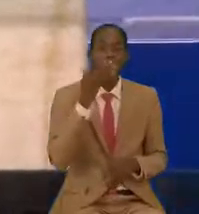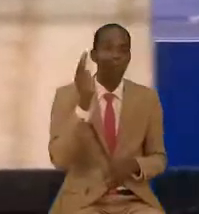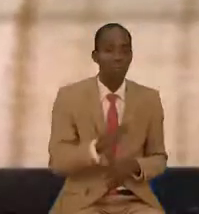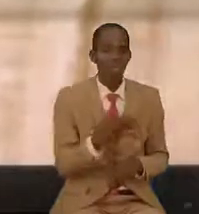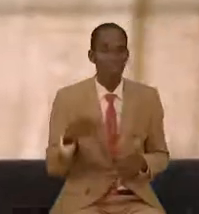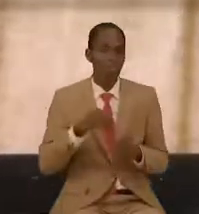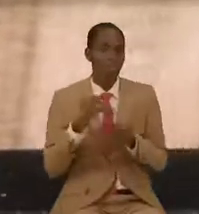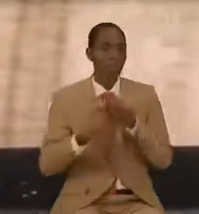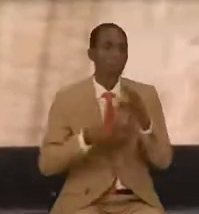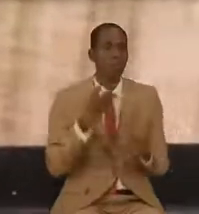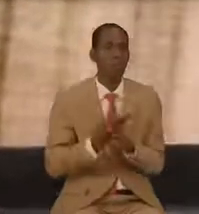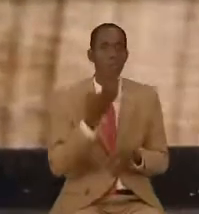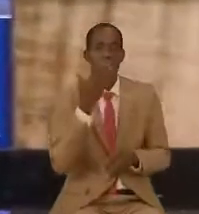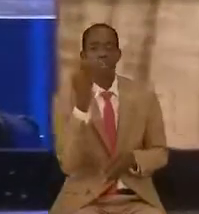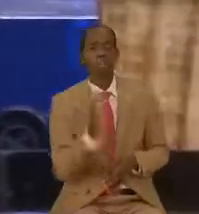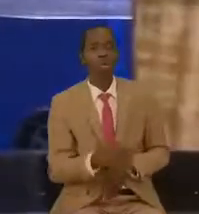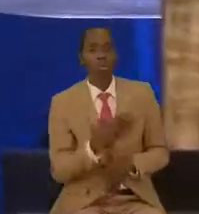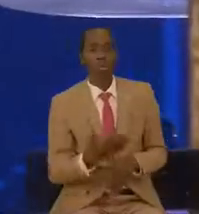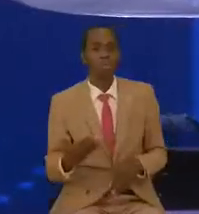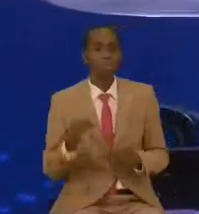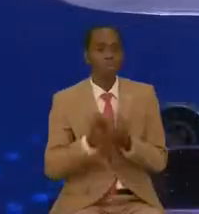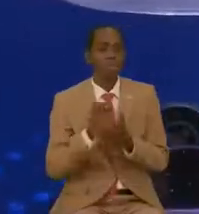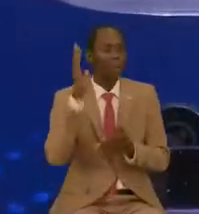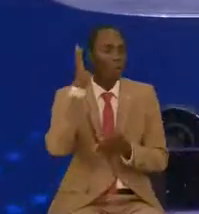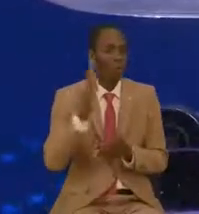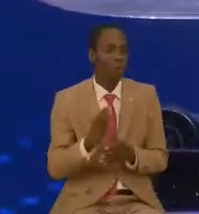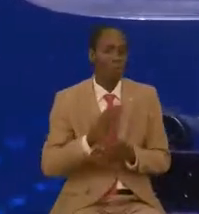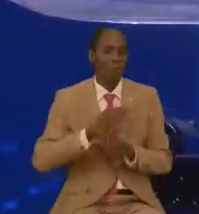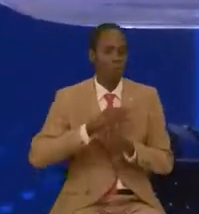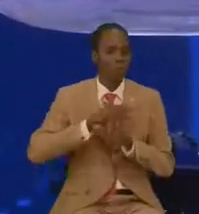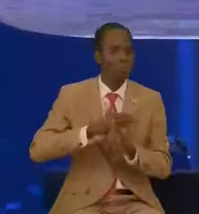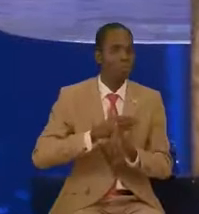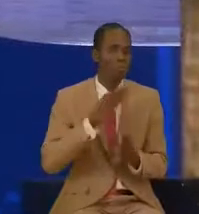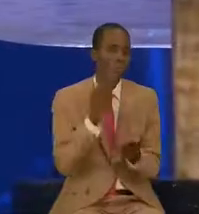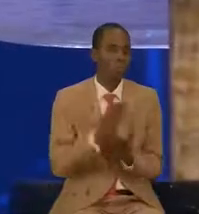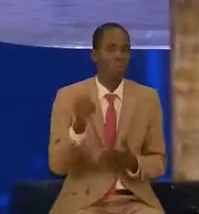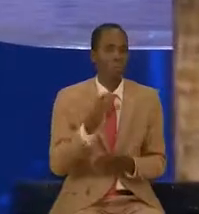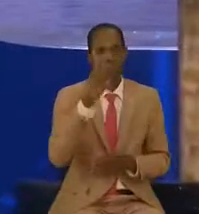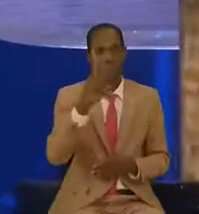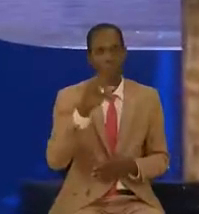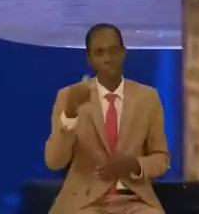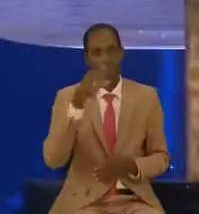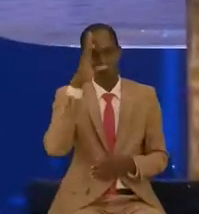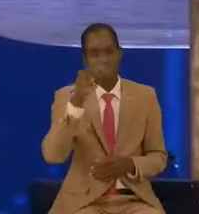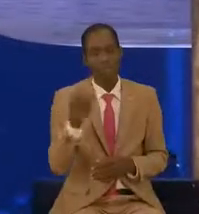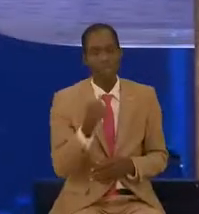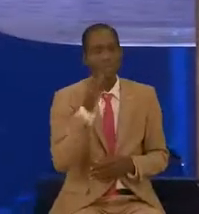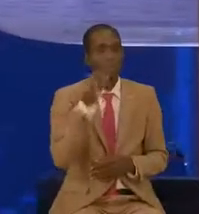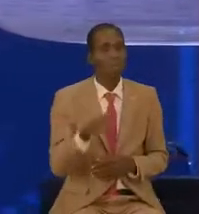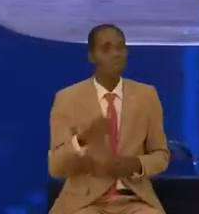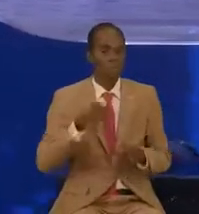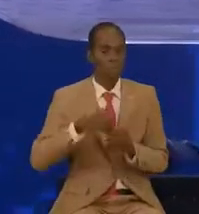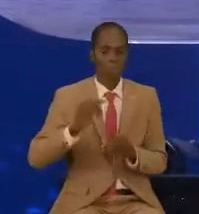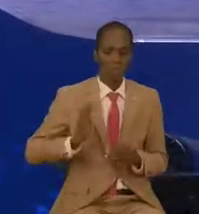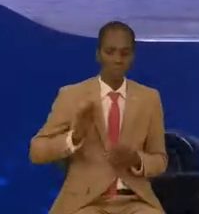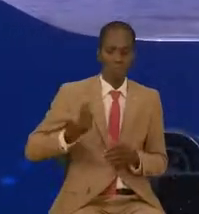mal dans le monde. Il y a le mal qui peut empêcher tout homme, l'empêcher dans